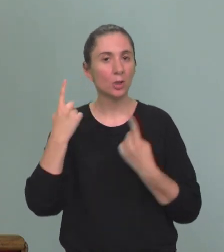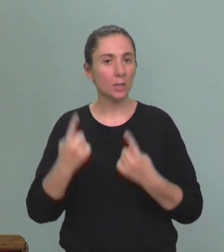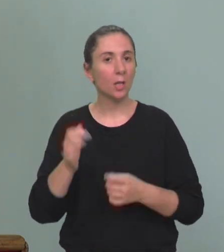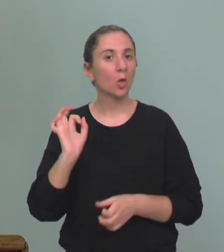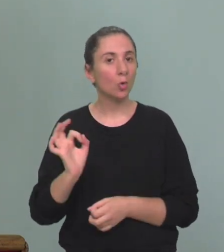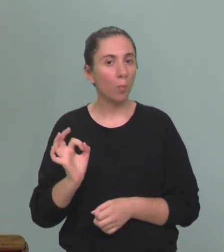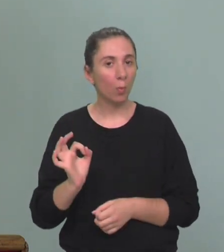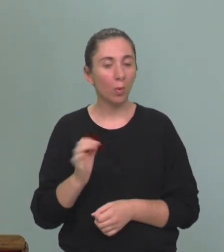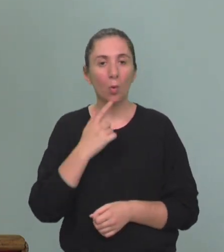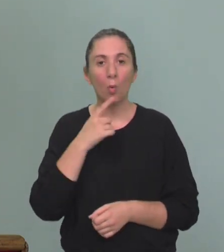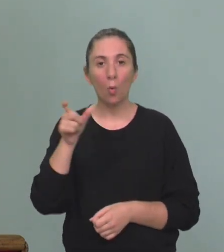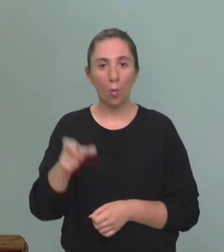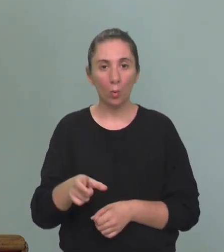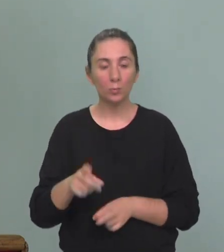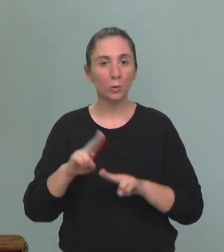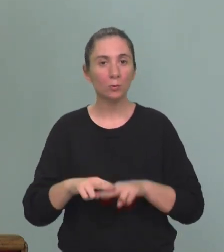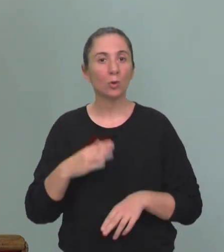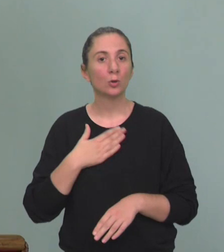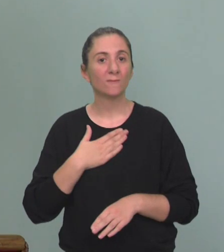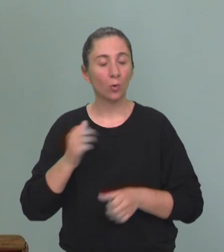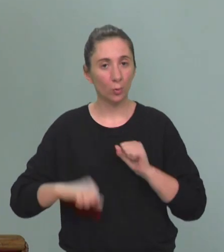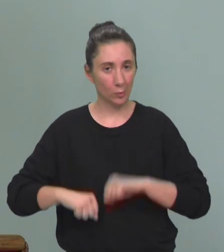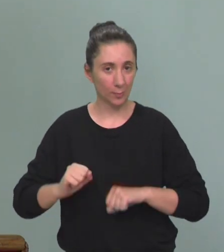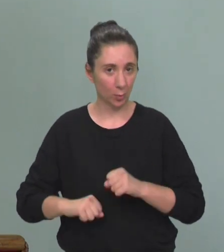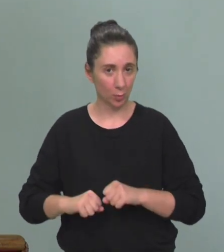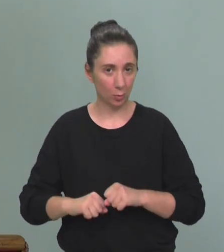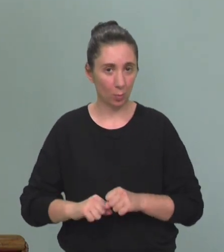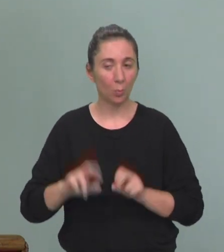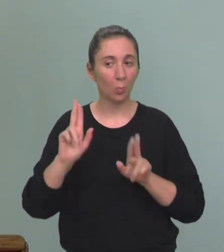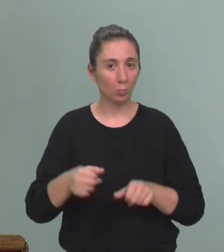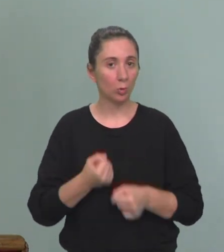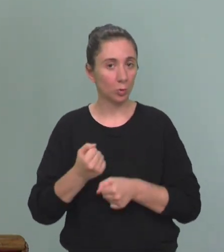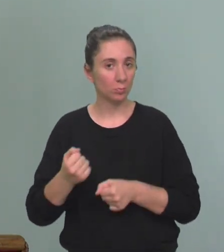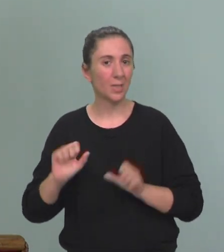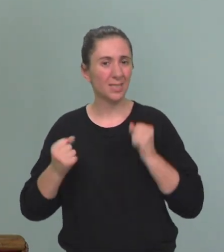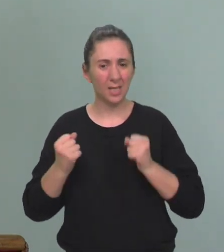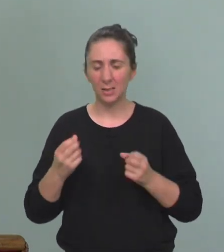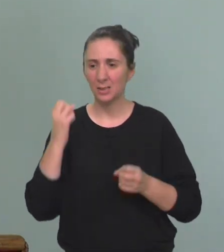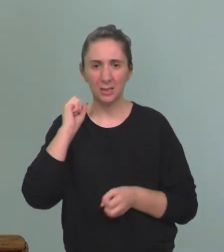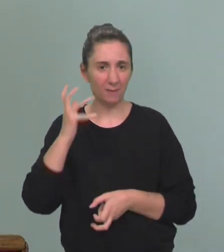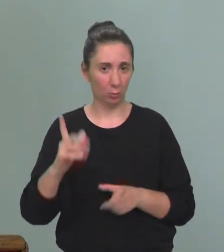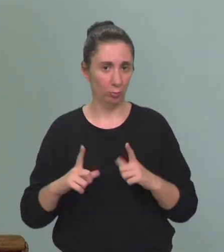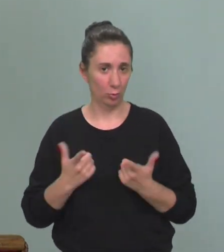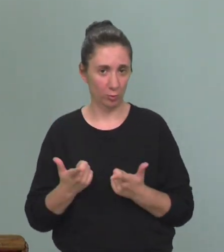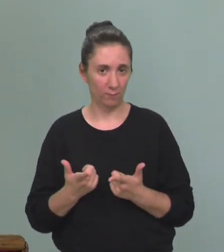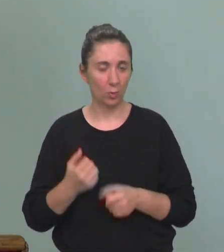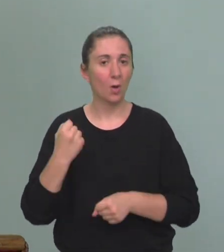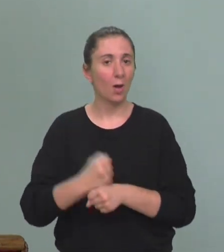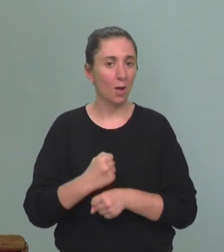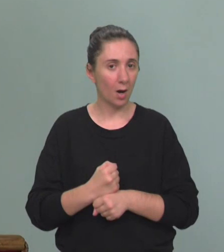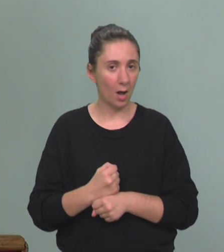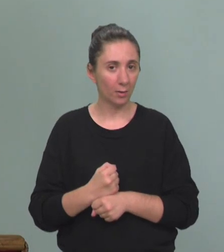stanje dobrobiti kojem osoba ostvaruje svoje sposobnosti, može se nositi sa stresom u svakodnevnom životu,